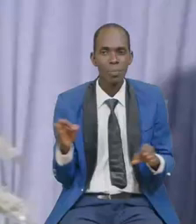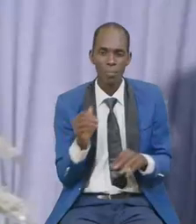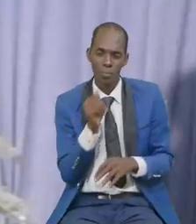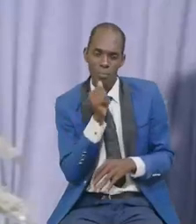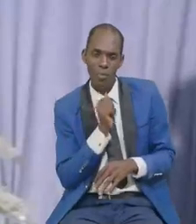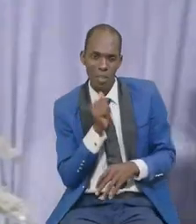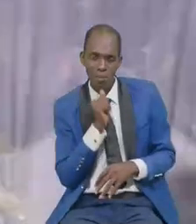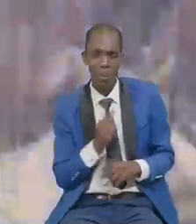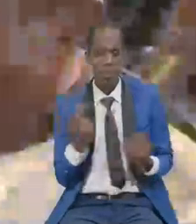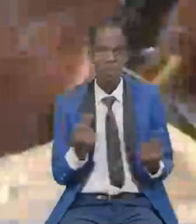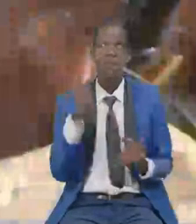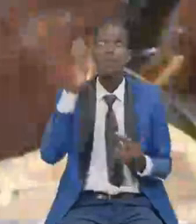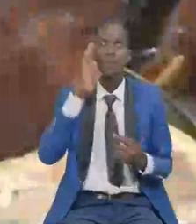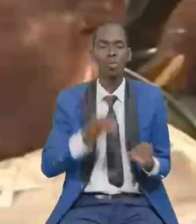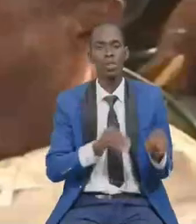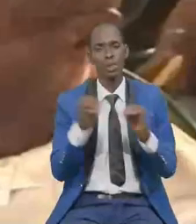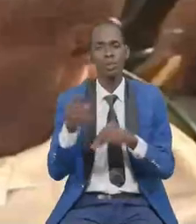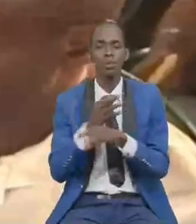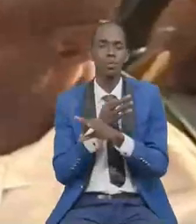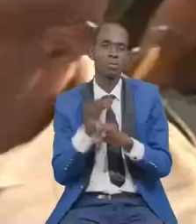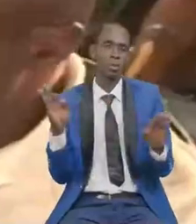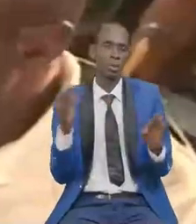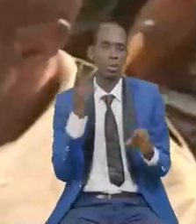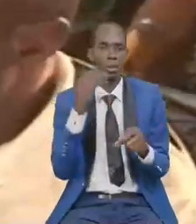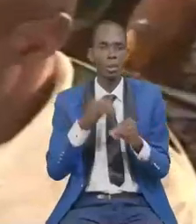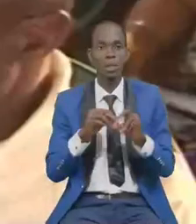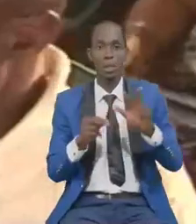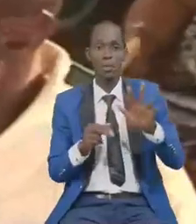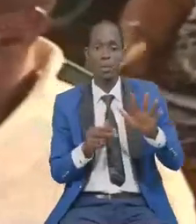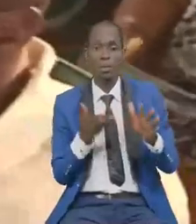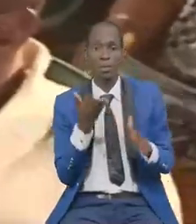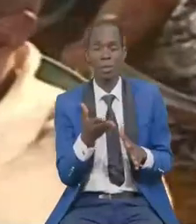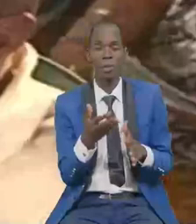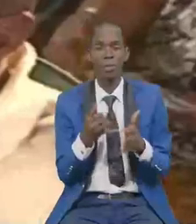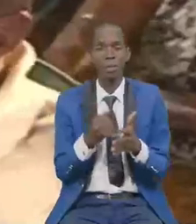t'affranchir. Voyons le verset 35 là-bas. Verset 35.